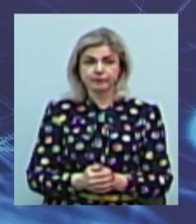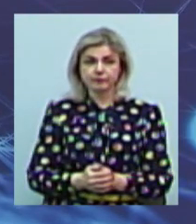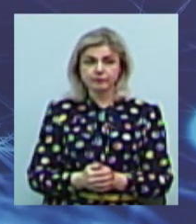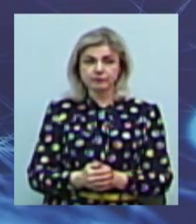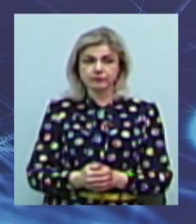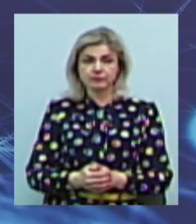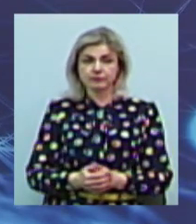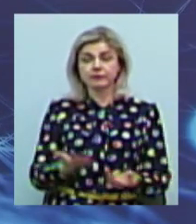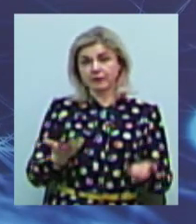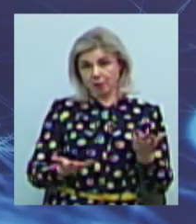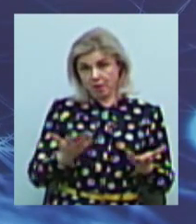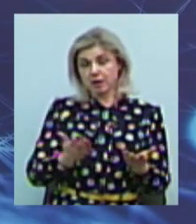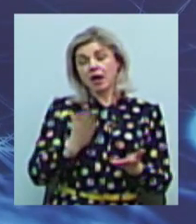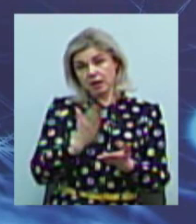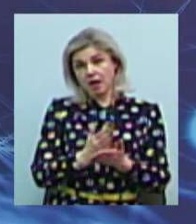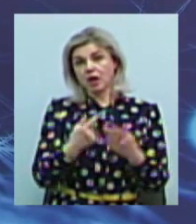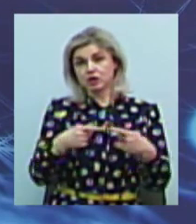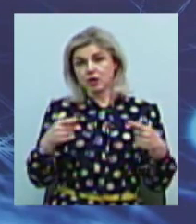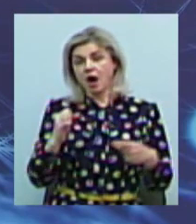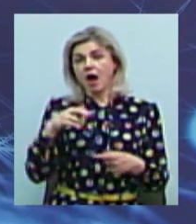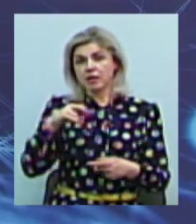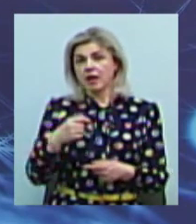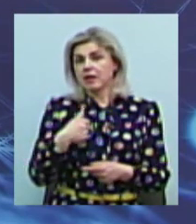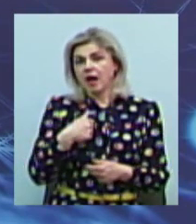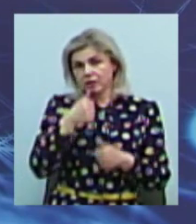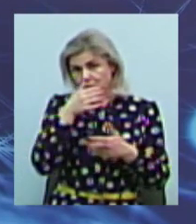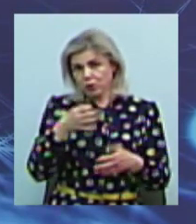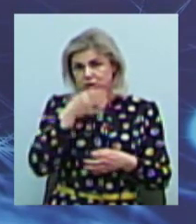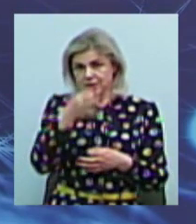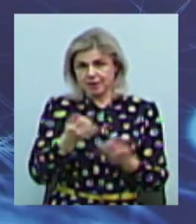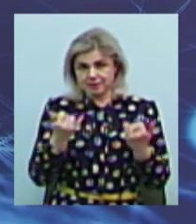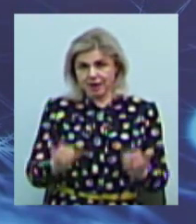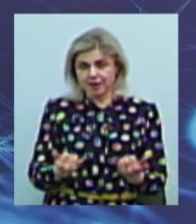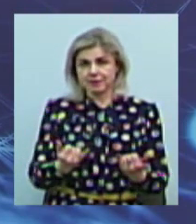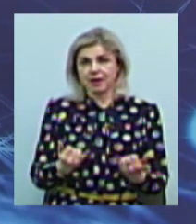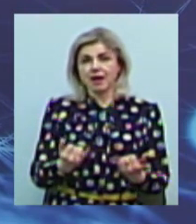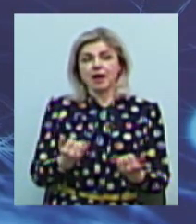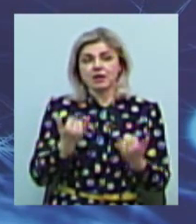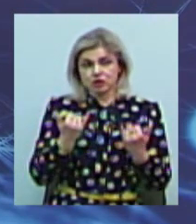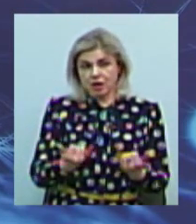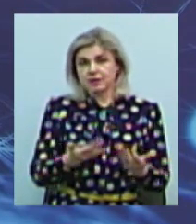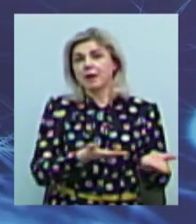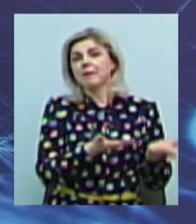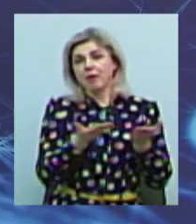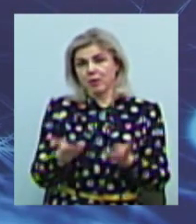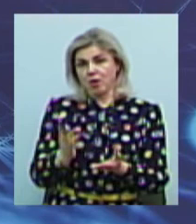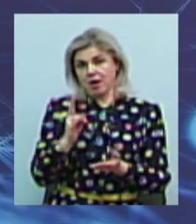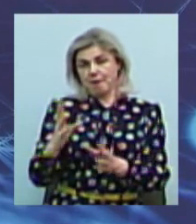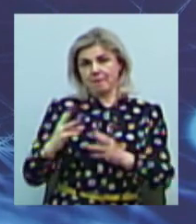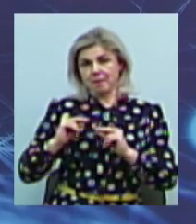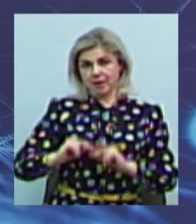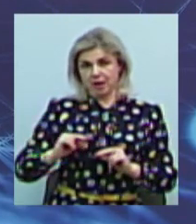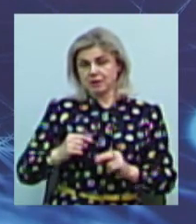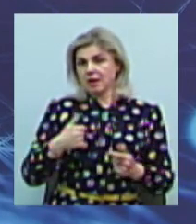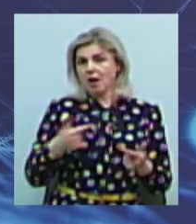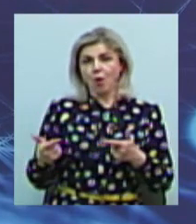Ну, мабуть, і інші є, але, на жаль, я не можу зараз сказати. Зараз запрошую до співпраці. Я